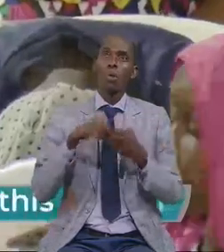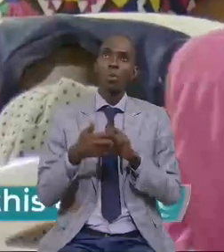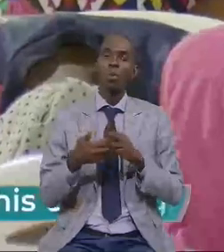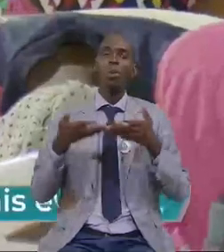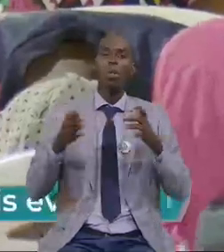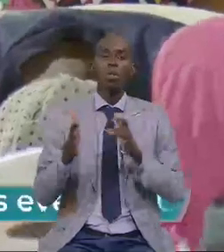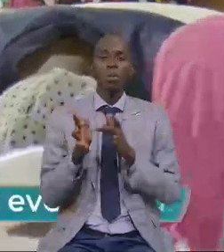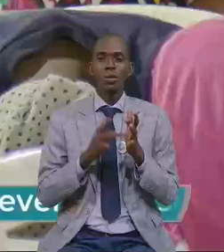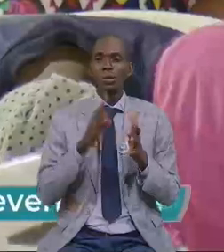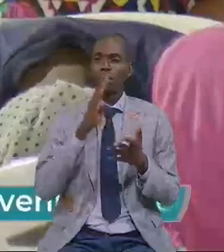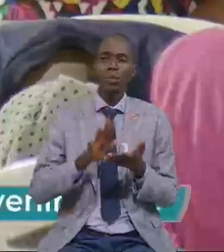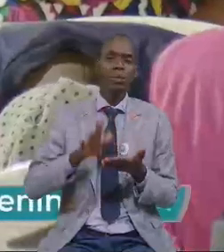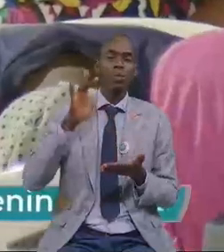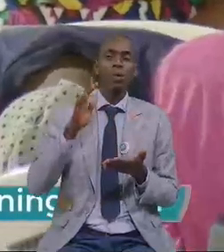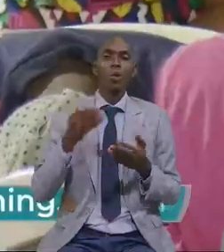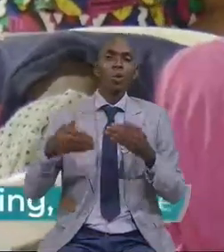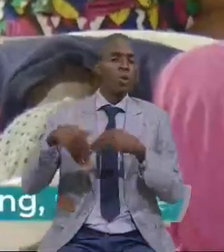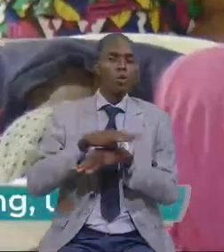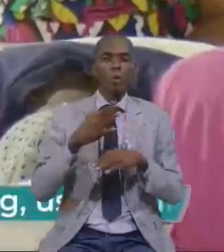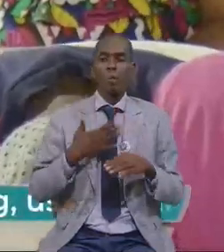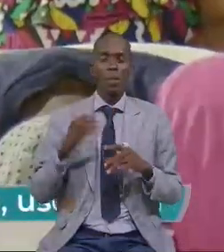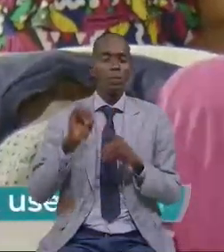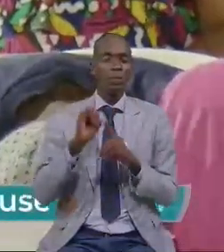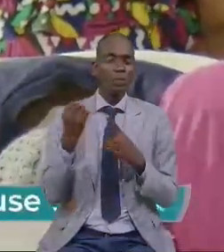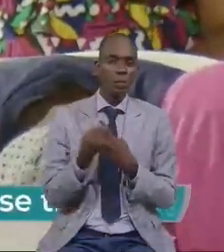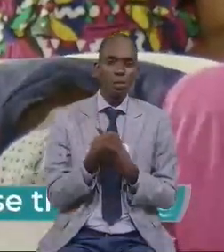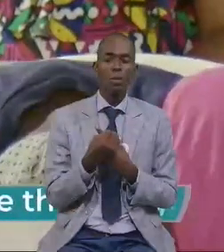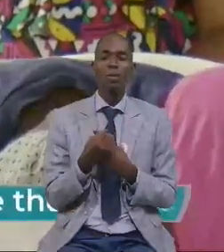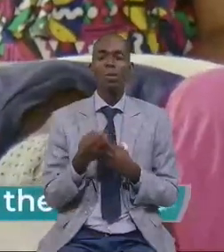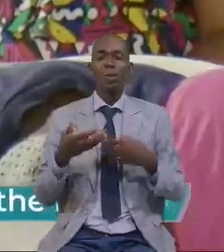glorifié. Seigneur, sur mes circonstances,